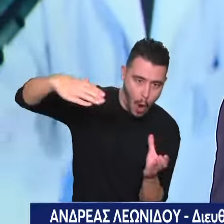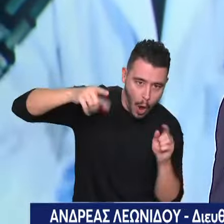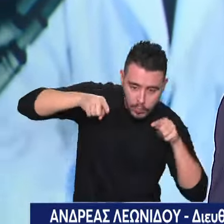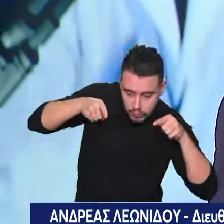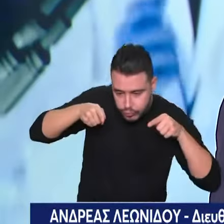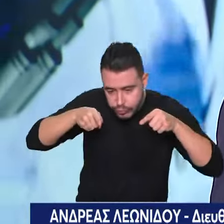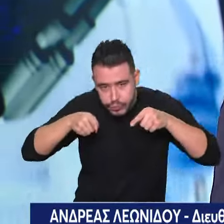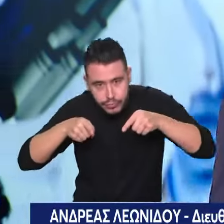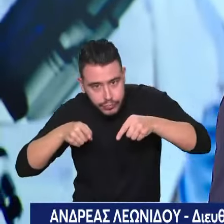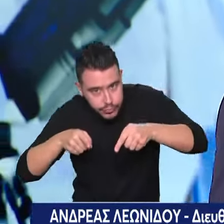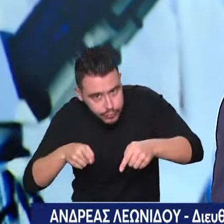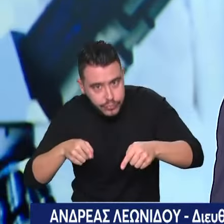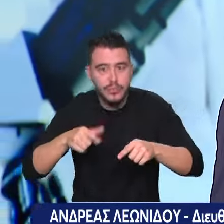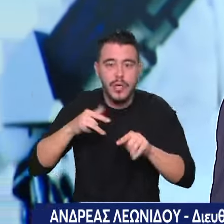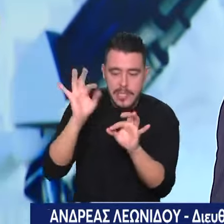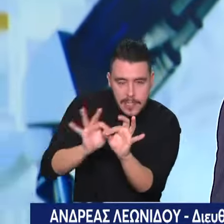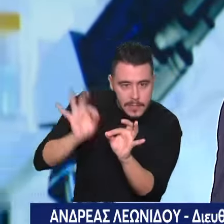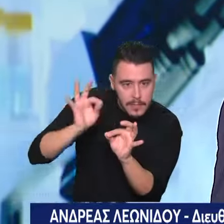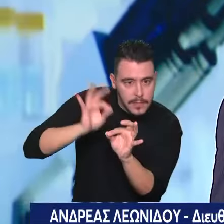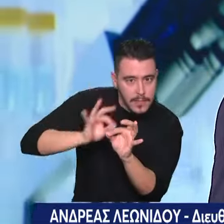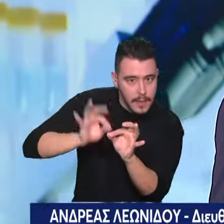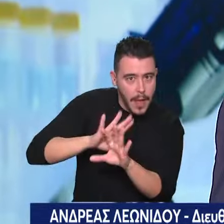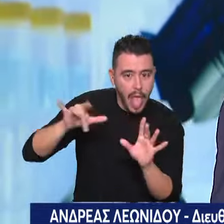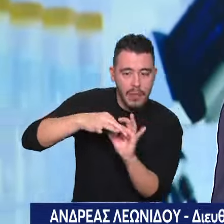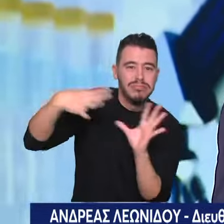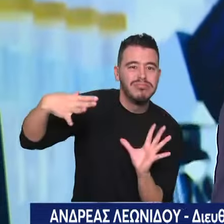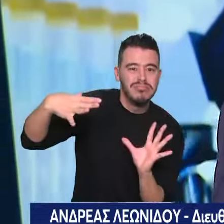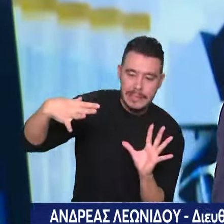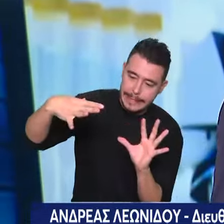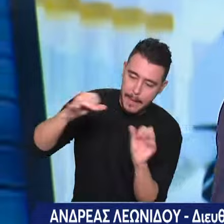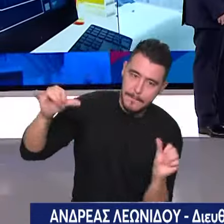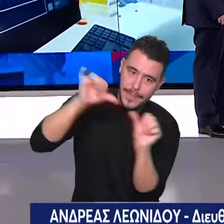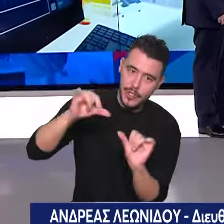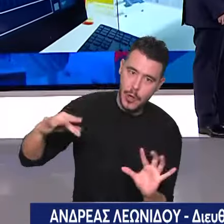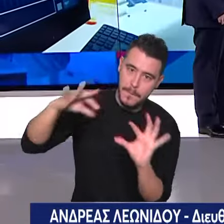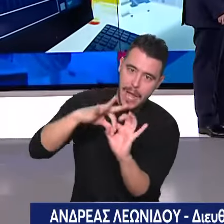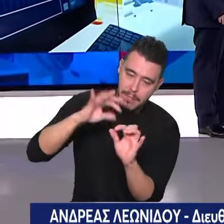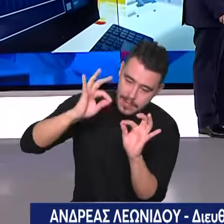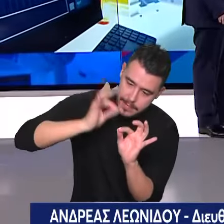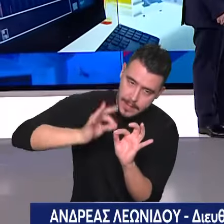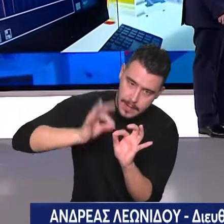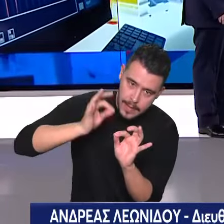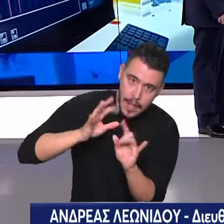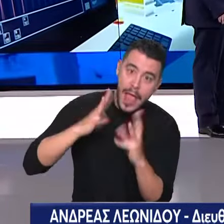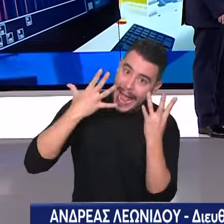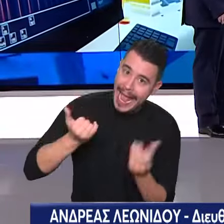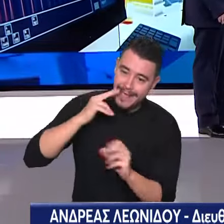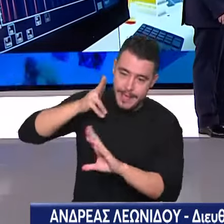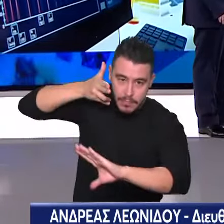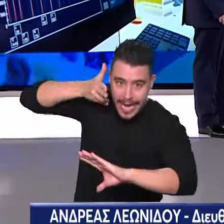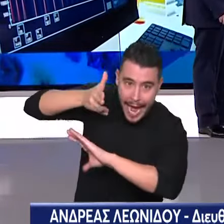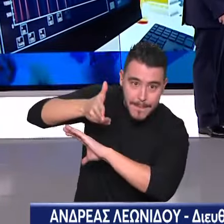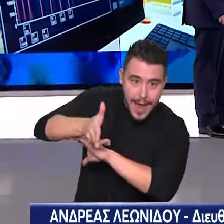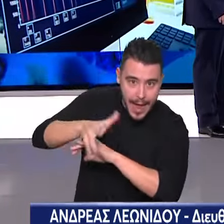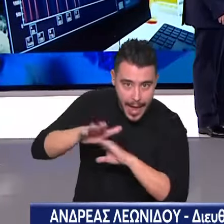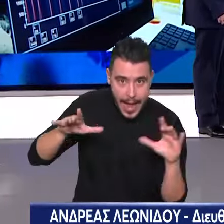παράλληλα ράβουμε και ό,τι ρήξεις μπορεί να υπάρχουν ή ξεπαγώνουμε τον ώμο λύοντας τις συμφύσεις. Όλα αυτά γίνονται με μια κάμερα, δηλαδή με μια